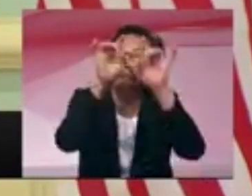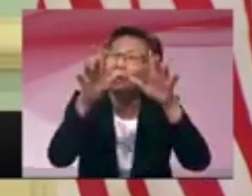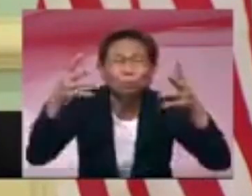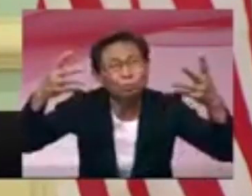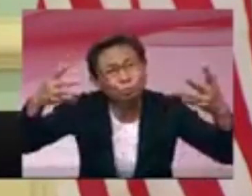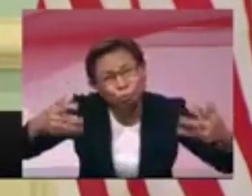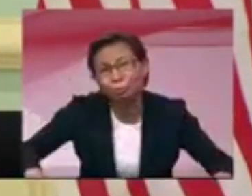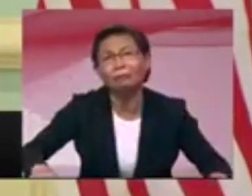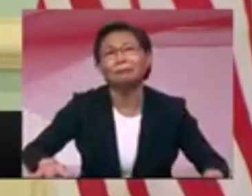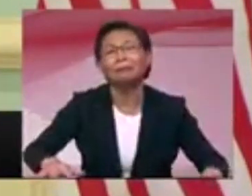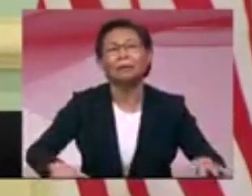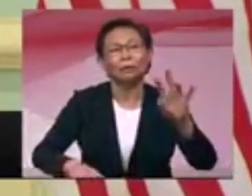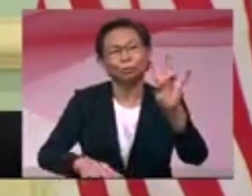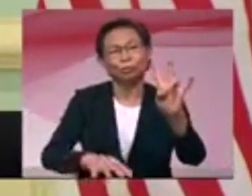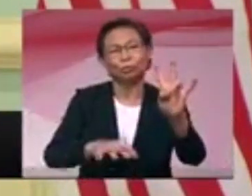Dan